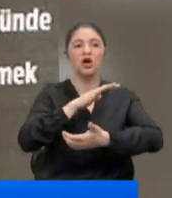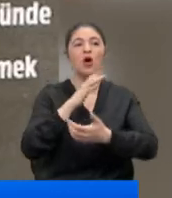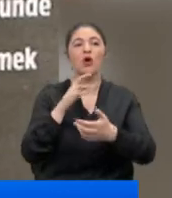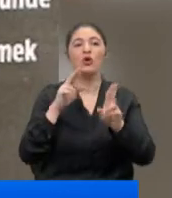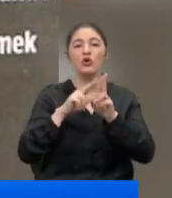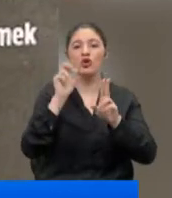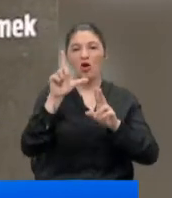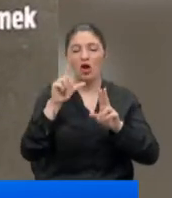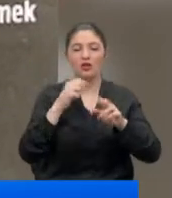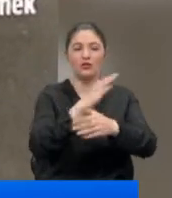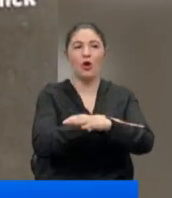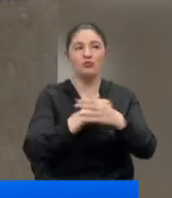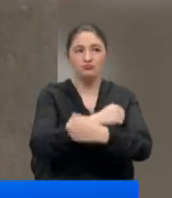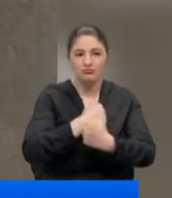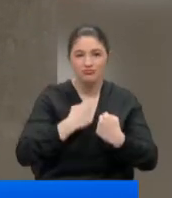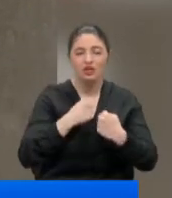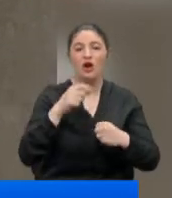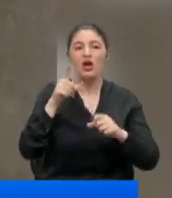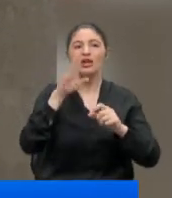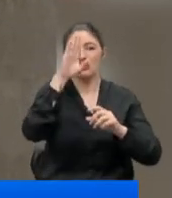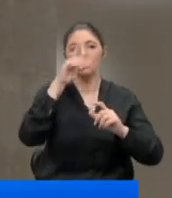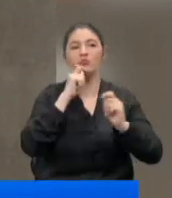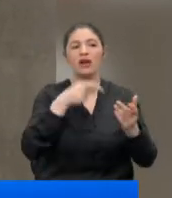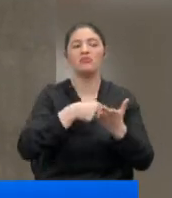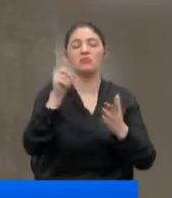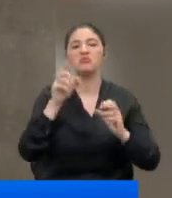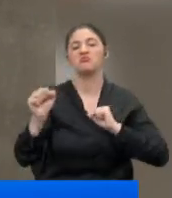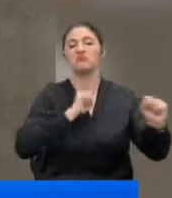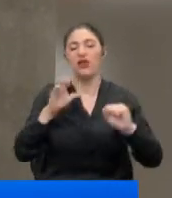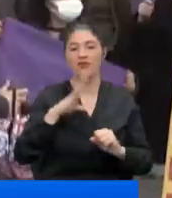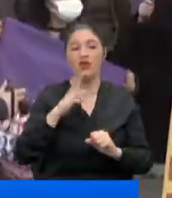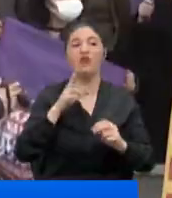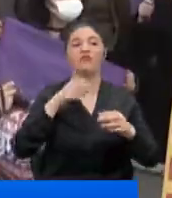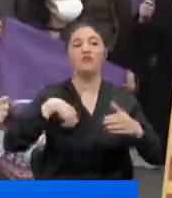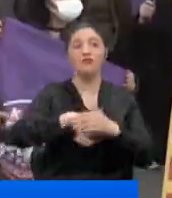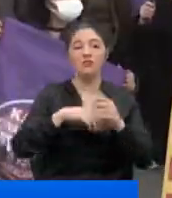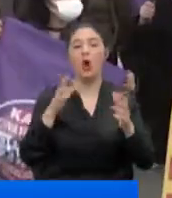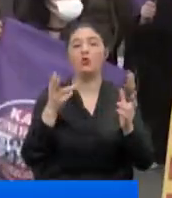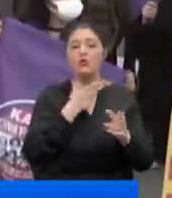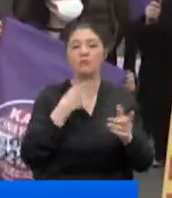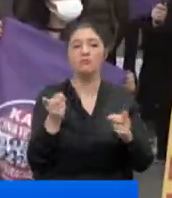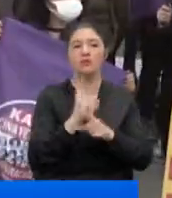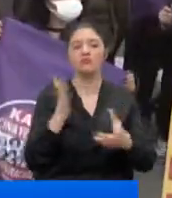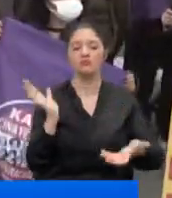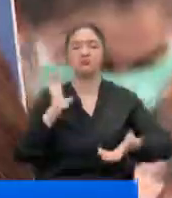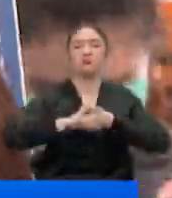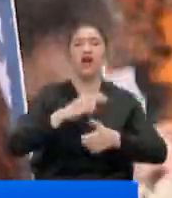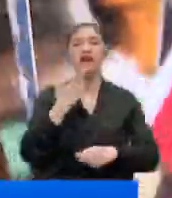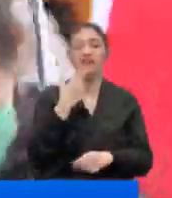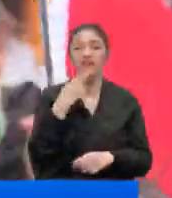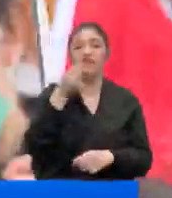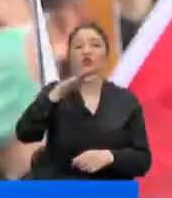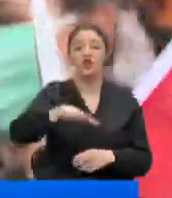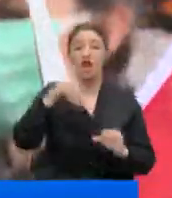da İstanbul Sözleşmesi'nin feshedilmesi kararına tepki vardı. Futbol kulüpleri ve taraftarları tek yürek oldu. Kadınlar